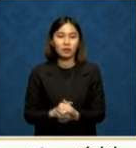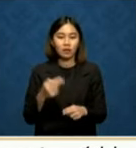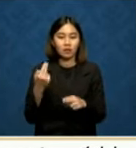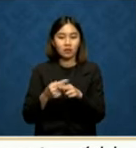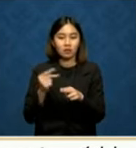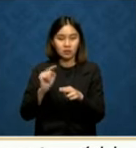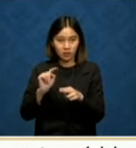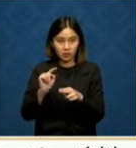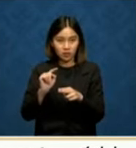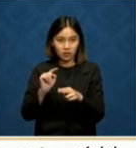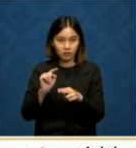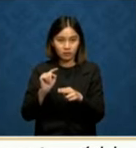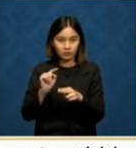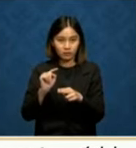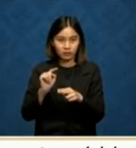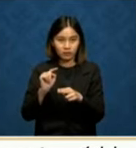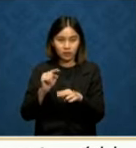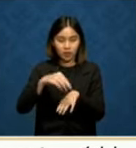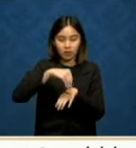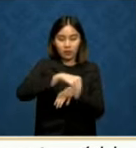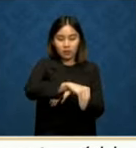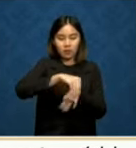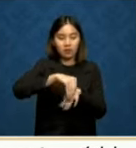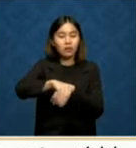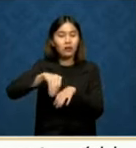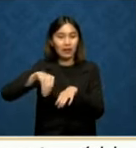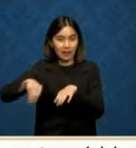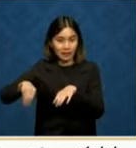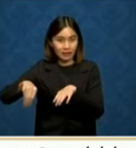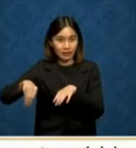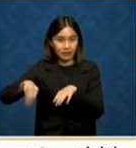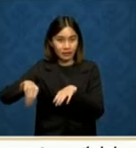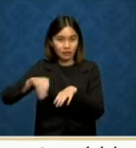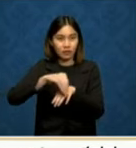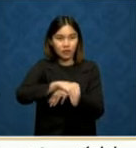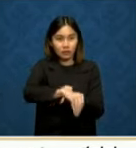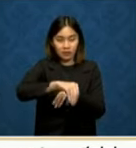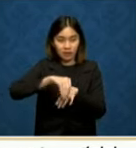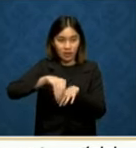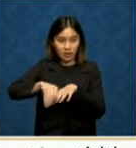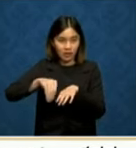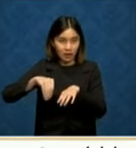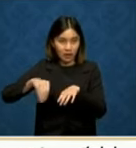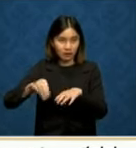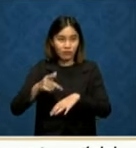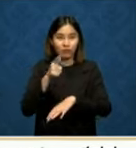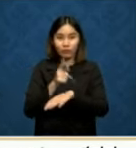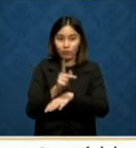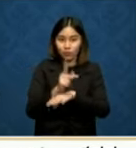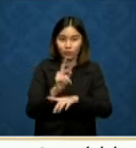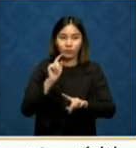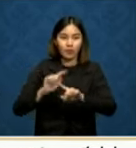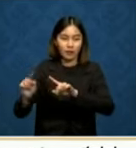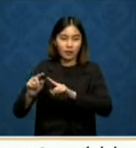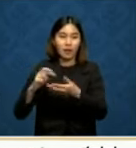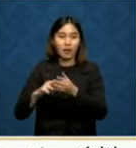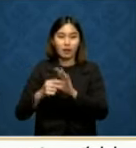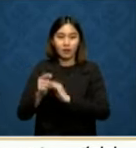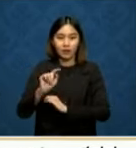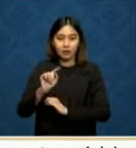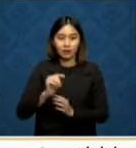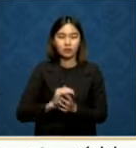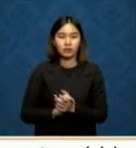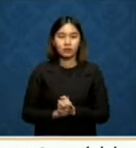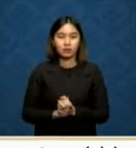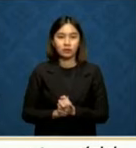ชื่อว่าเขาเป็นเครอขาย Global Social Networkกคอเป็